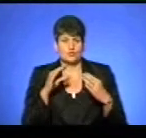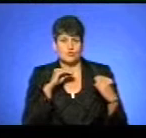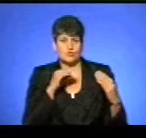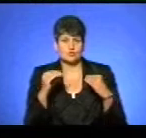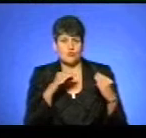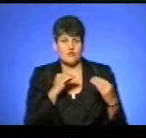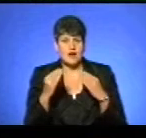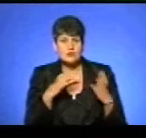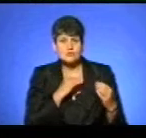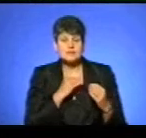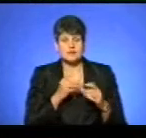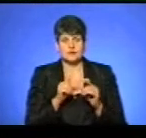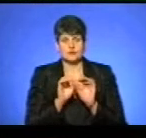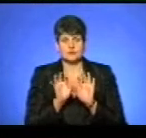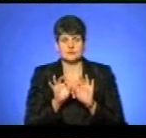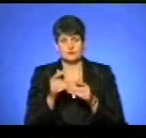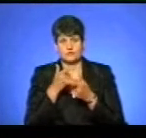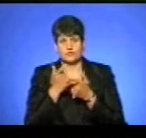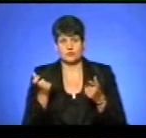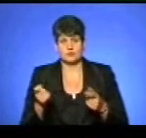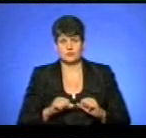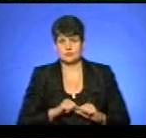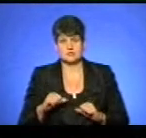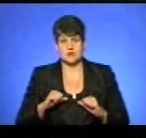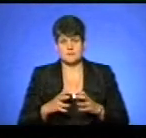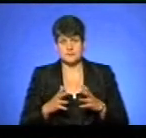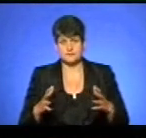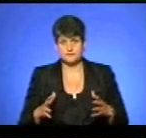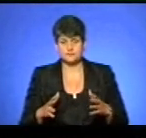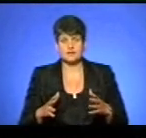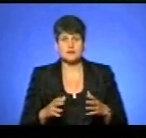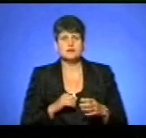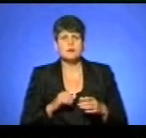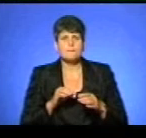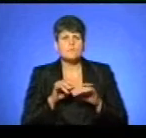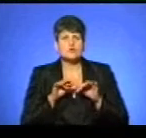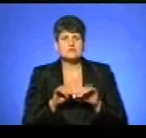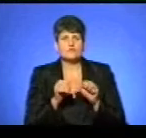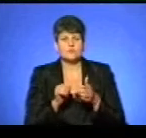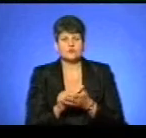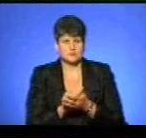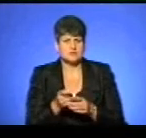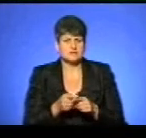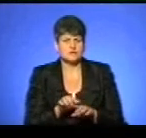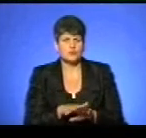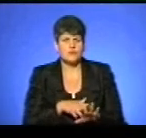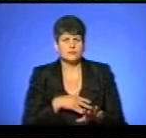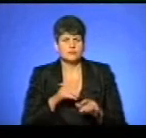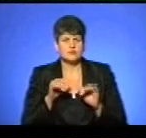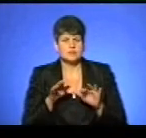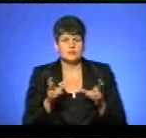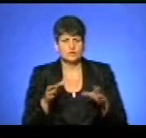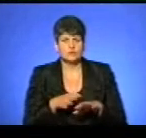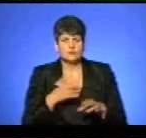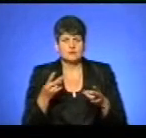і десь повідомляють інформацію самотужки більше. Сам процес оформлення паперів – це довготривалий процес, багато треба всього